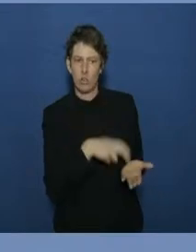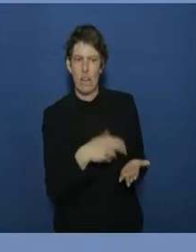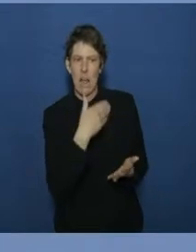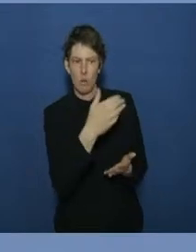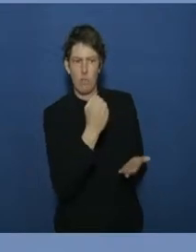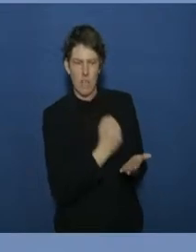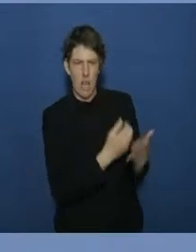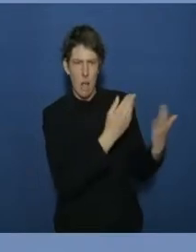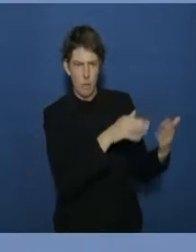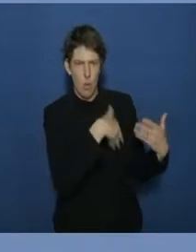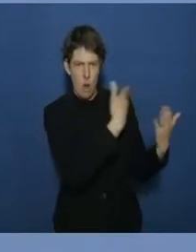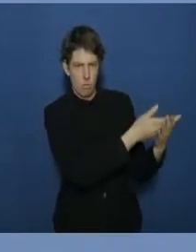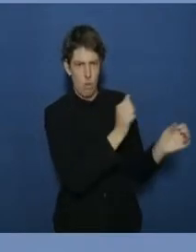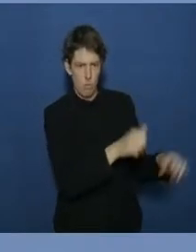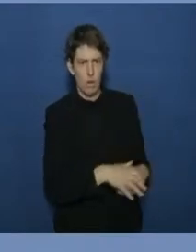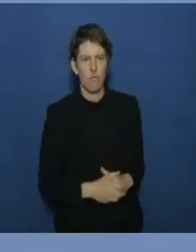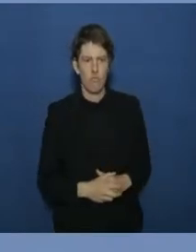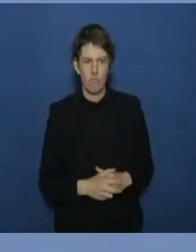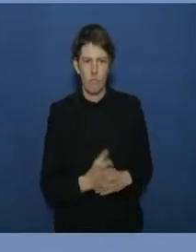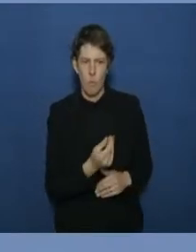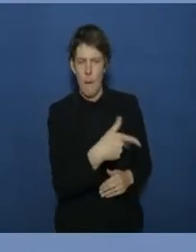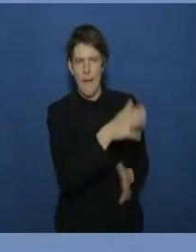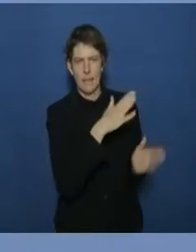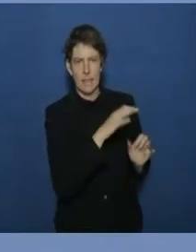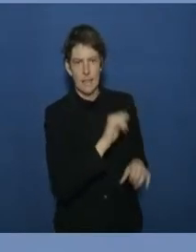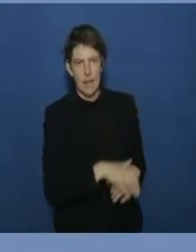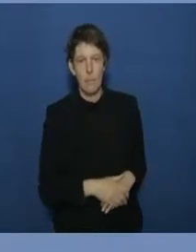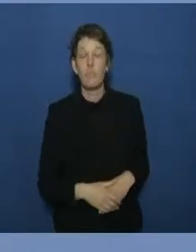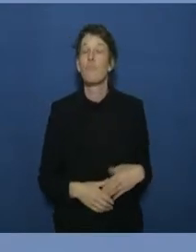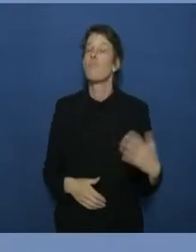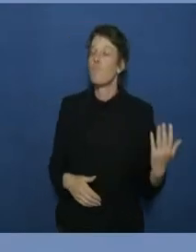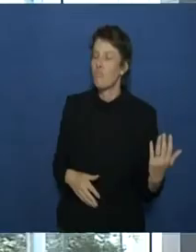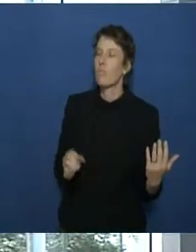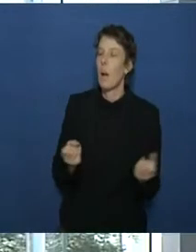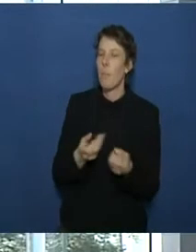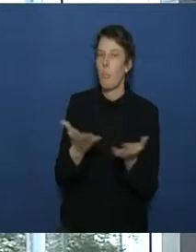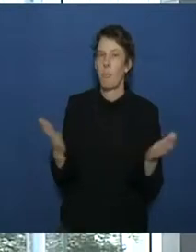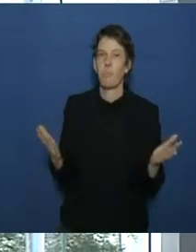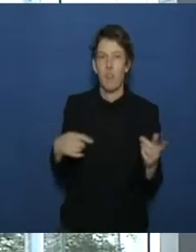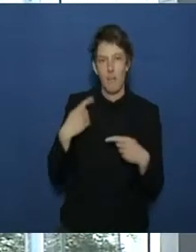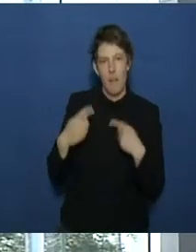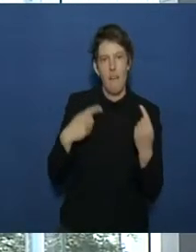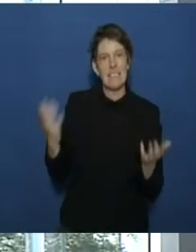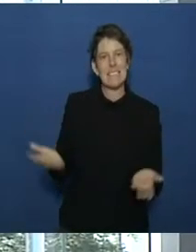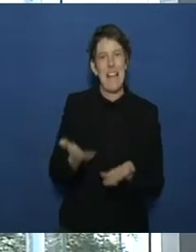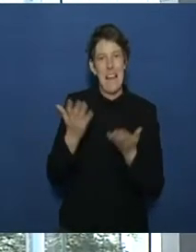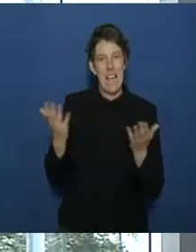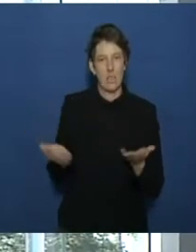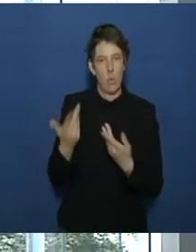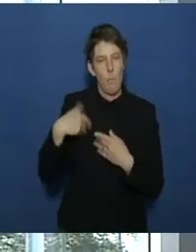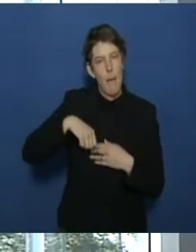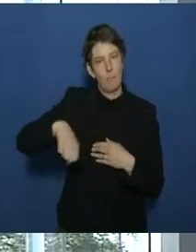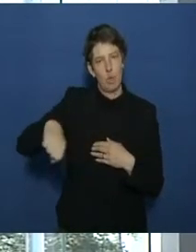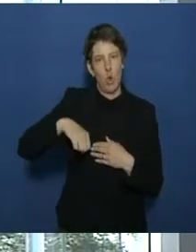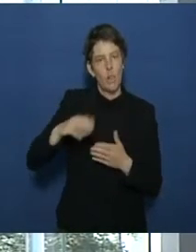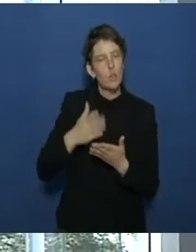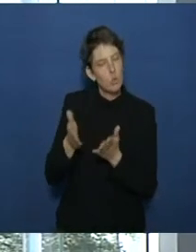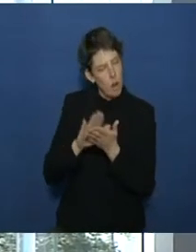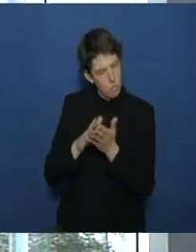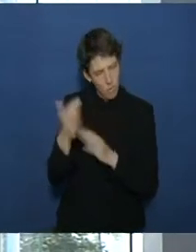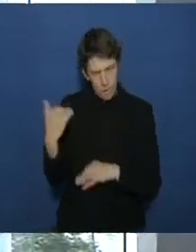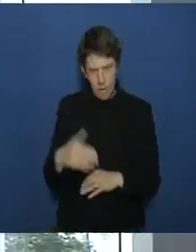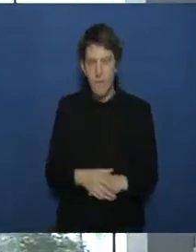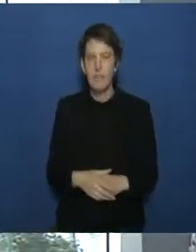Amt abgeben. Ja, also eine ganze Reihe von Verfahrenserleichterungen und Beschleunigungen sind vereinbart worden und